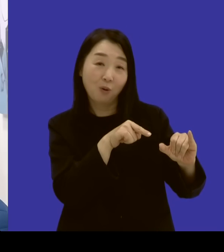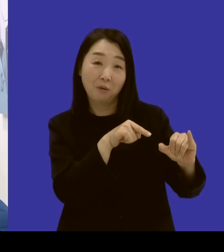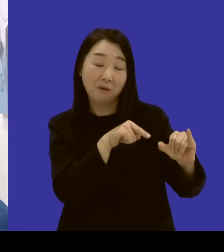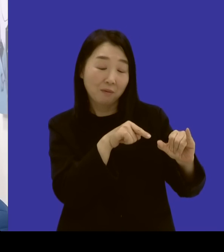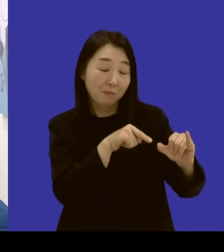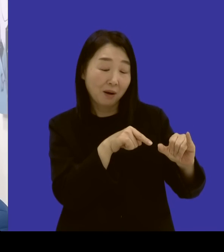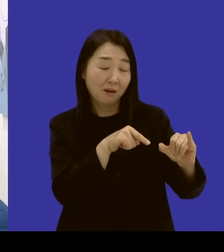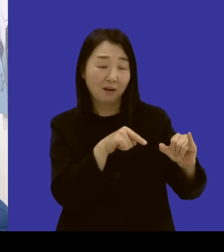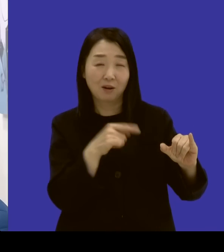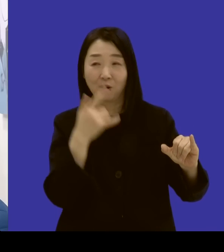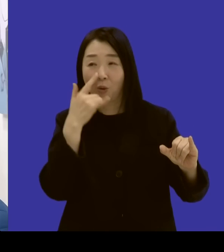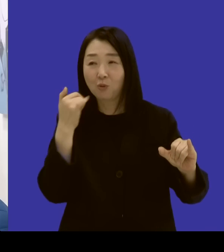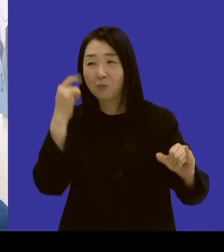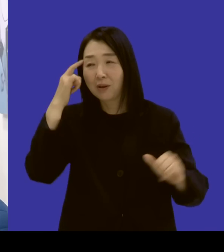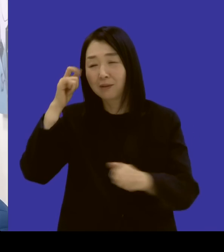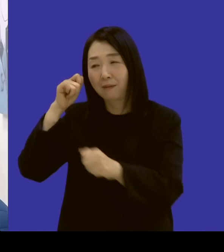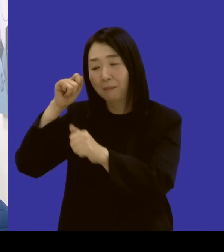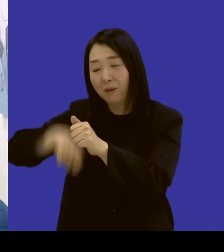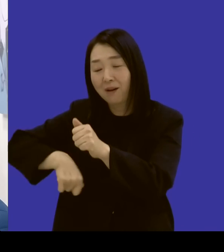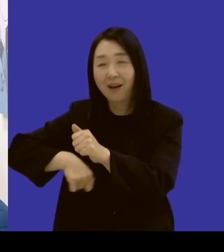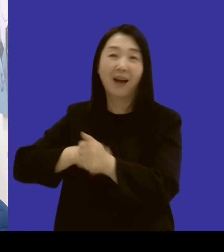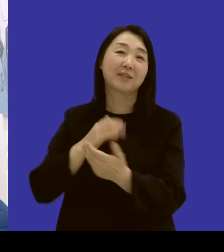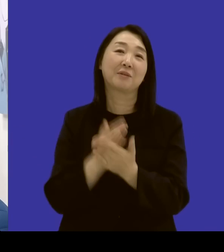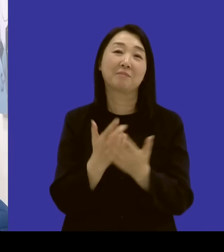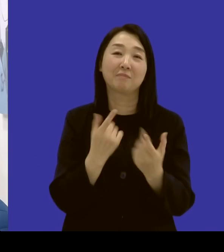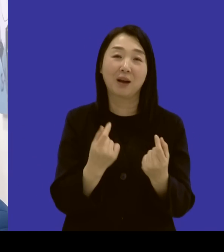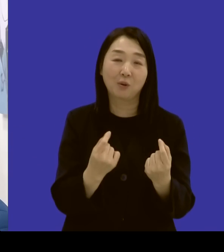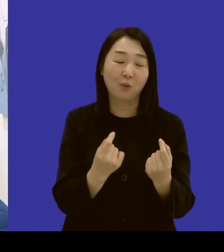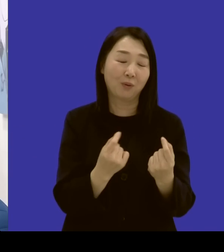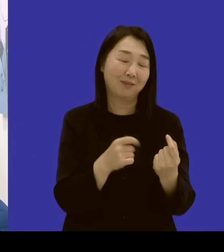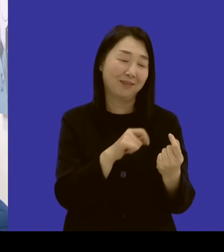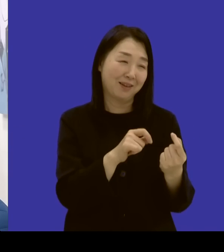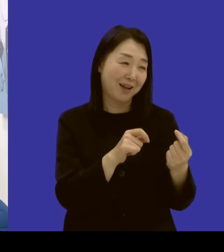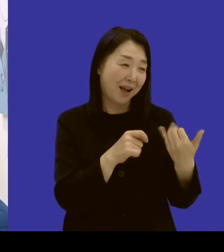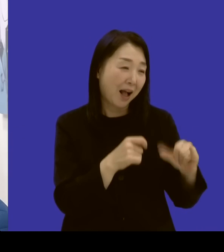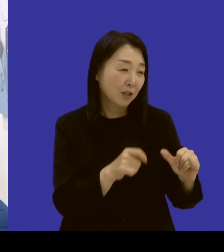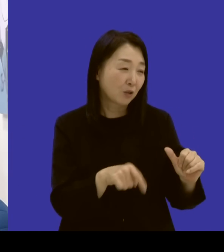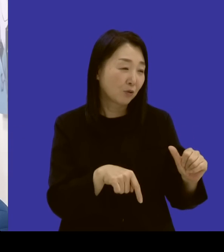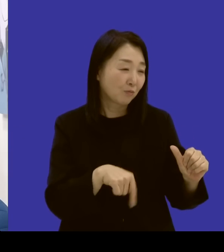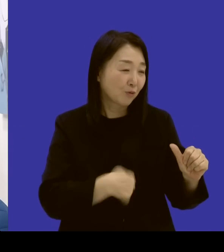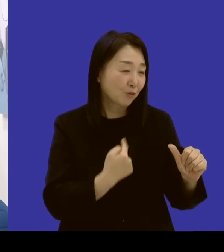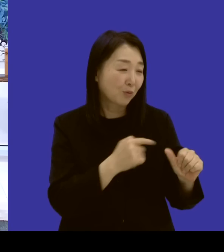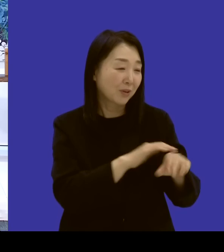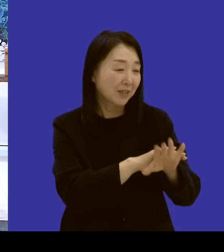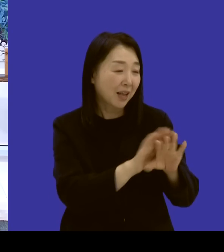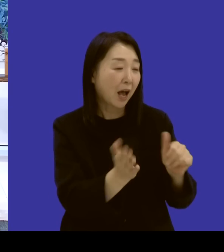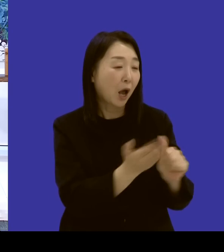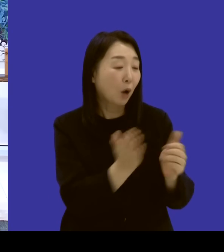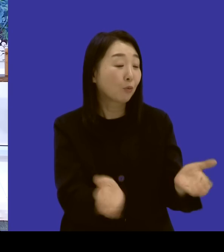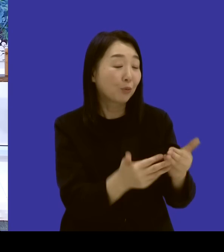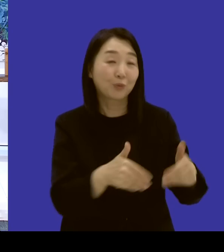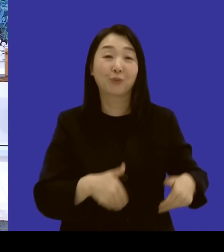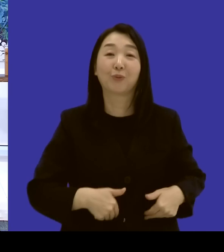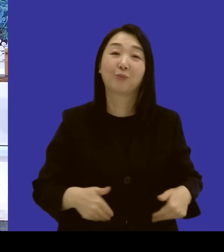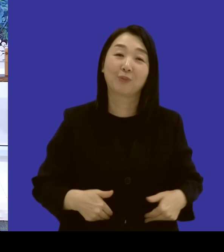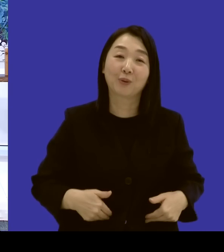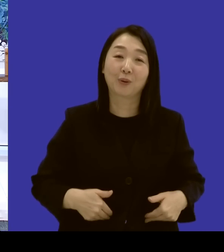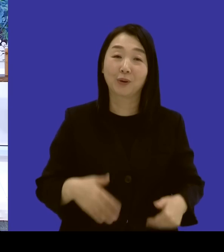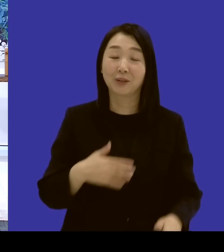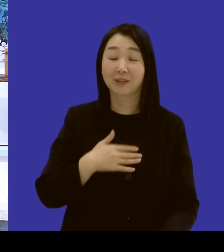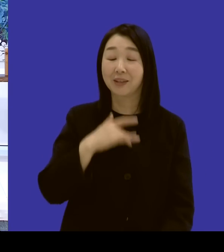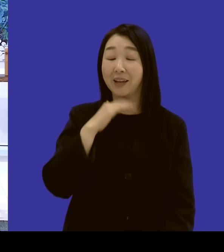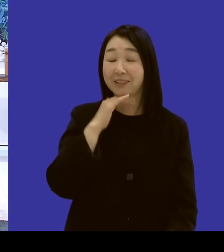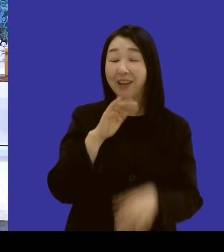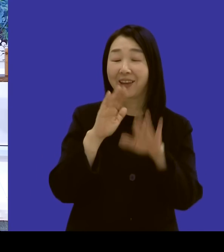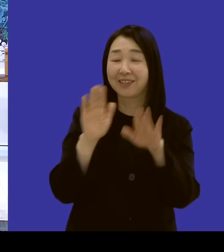그런 선입관을 가지지 마시고 애들이 개발할 수 있게 해주고요. 저희 이제 나이가 좀 이제 제가 벌써